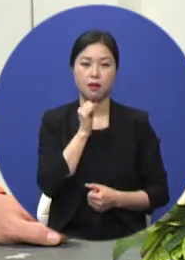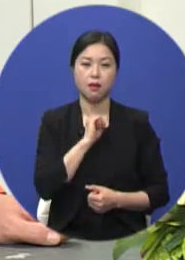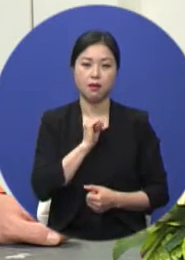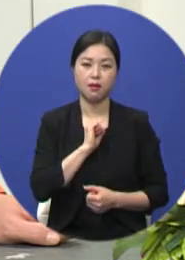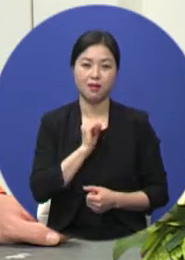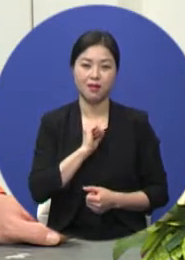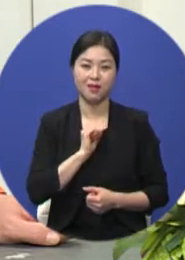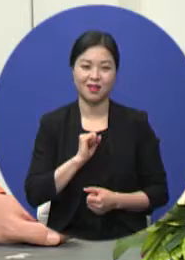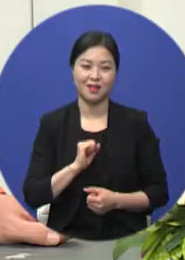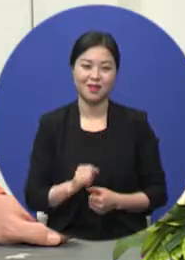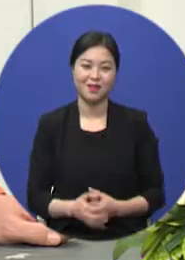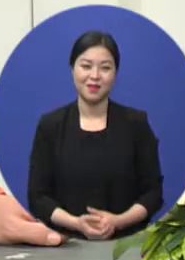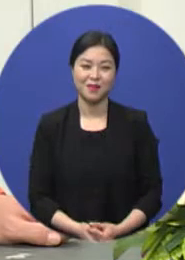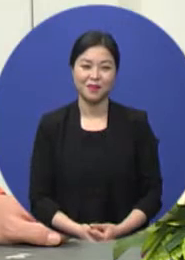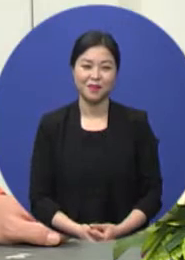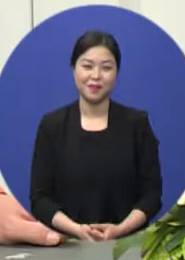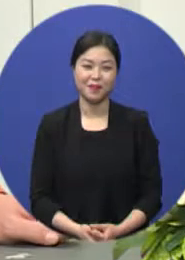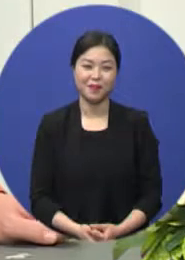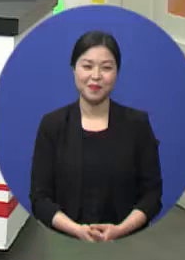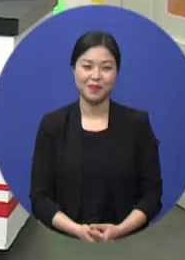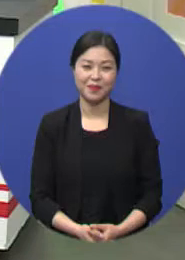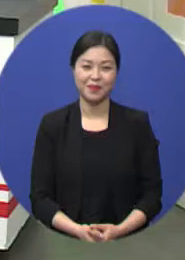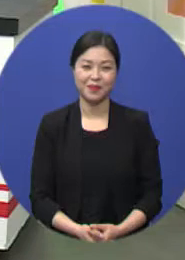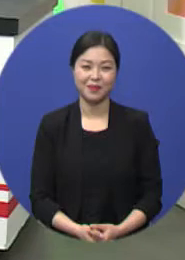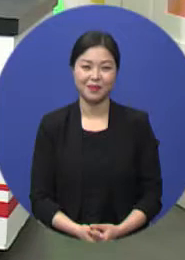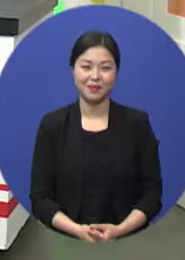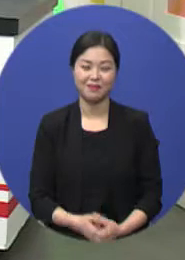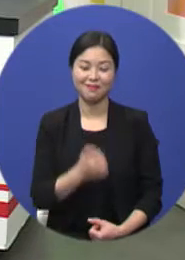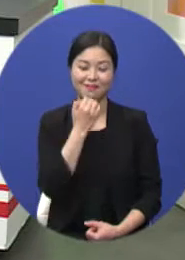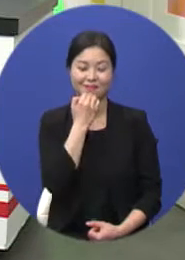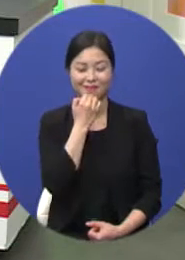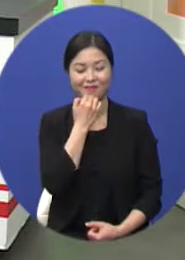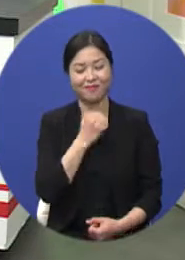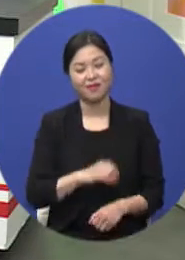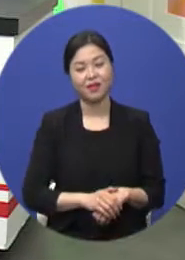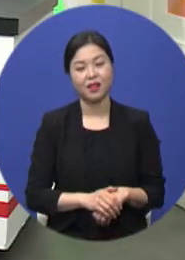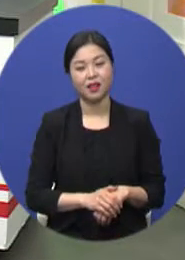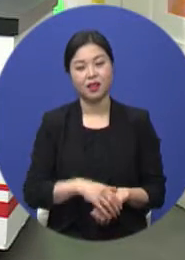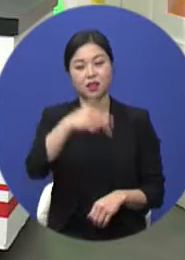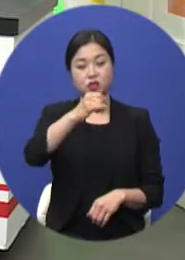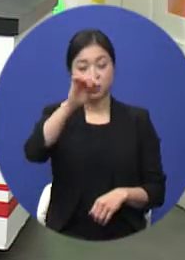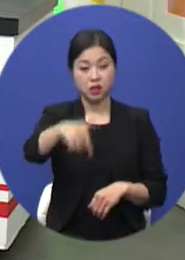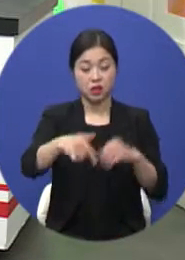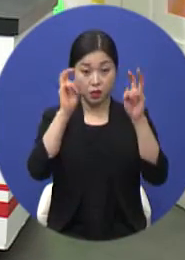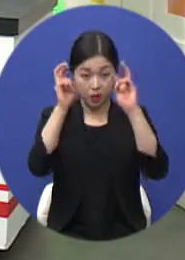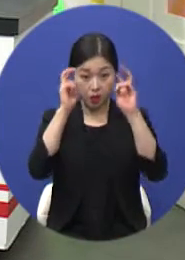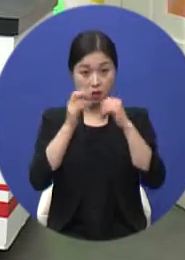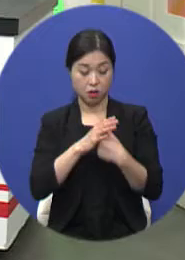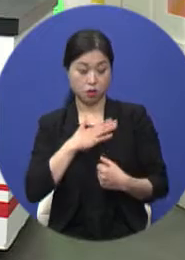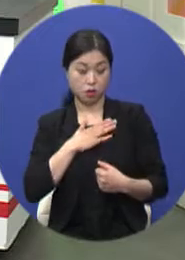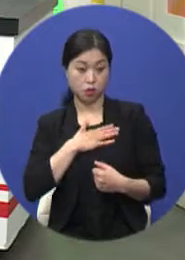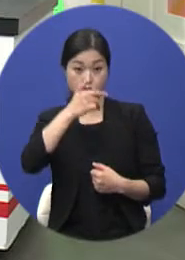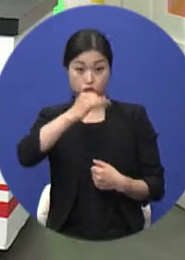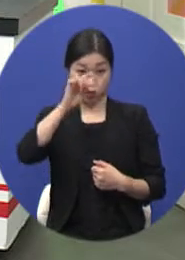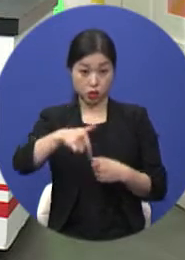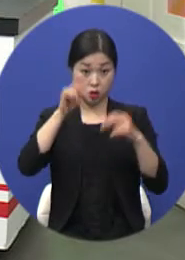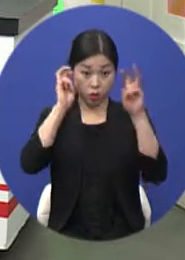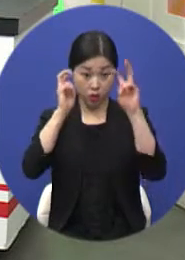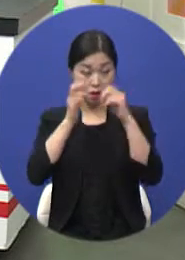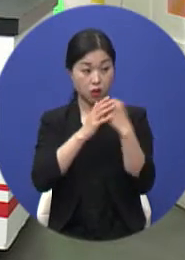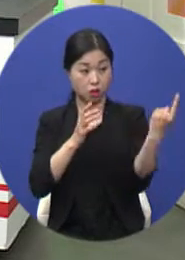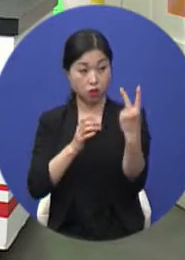그죠? 네. 이게 쉽지 않은데. 보세요. 주식회사에서 지금 저도 주식회사 두 개 가지고